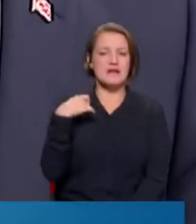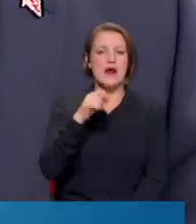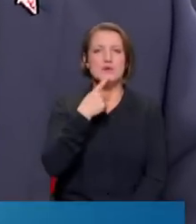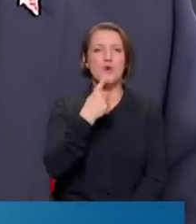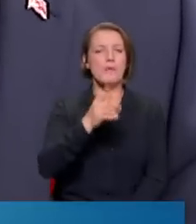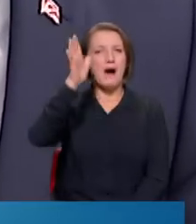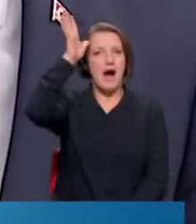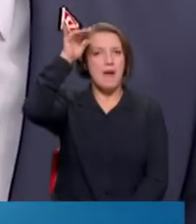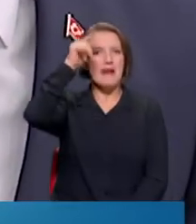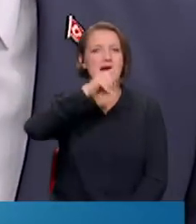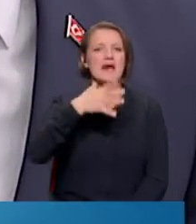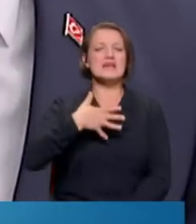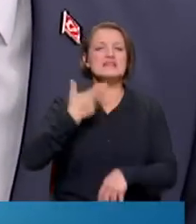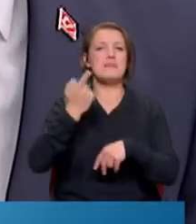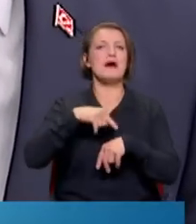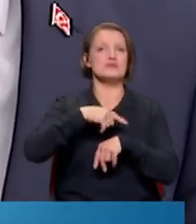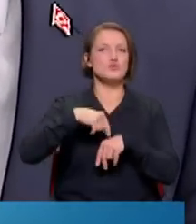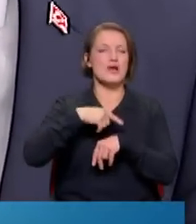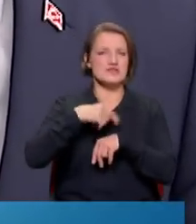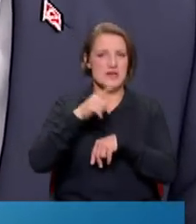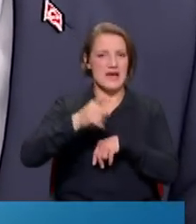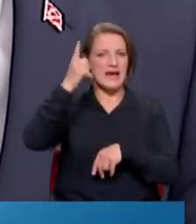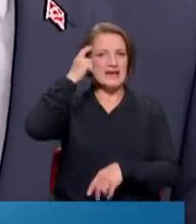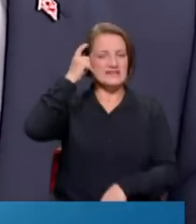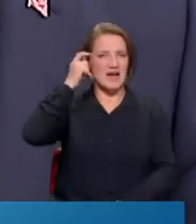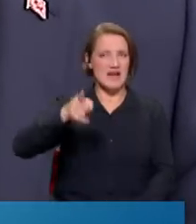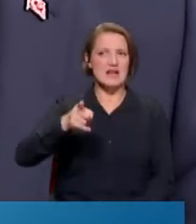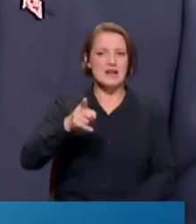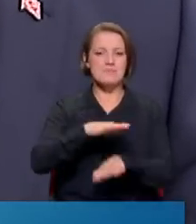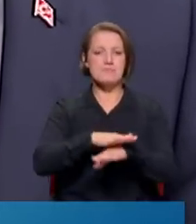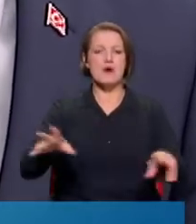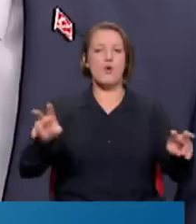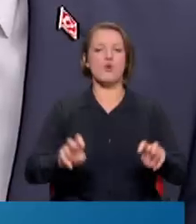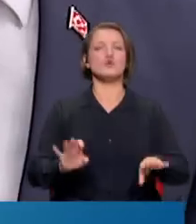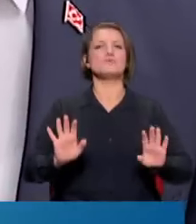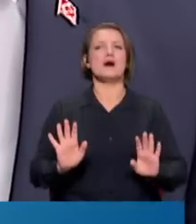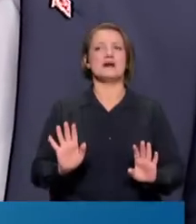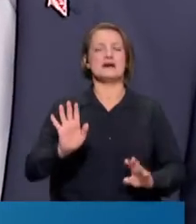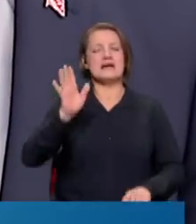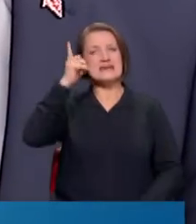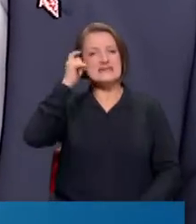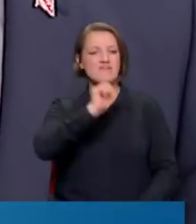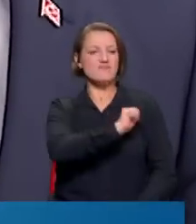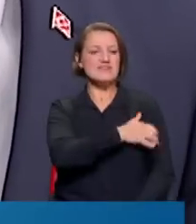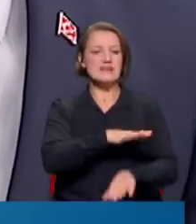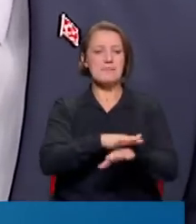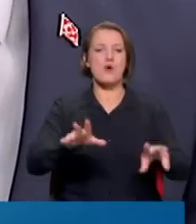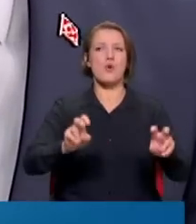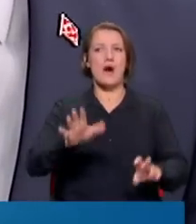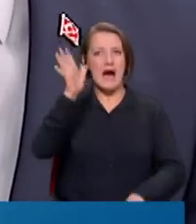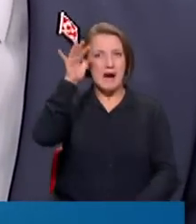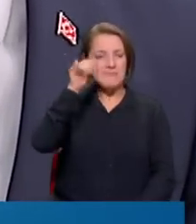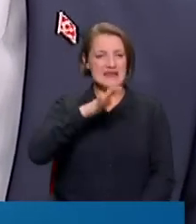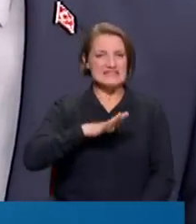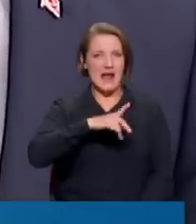söylüyorum ABD istemediği sürece İsrail'le Hamas masaya oturmaz ya da İsrail'le Filistin masaya oturmaz ABD ister mi